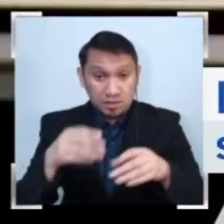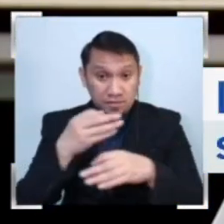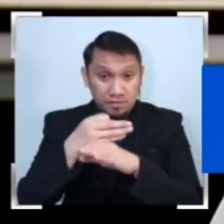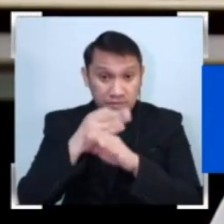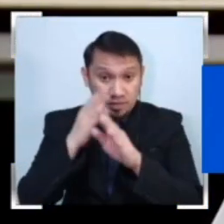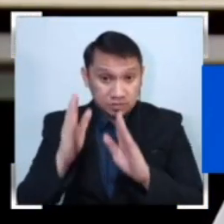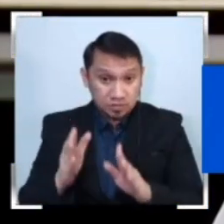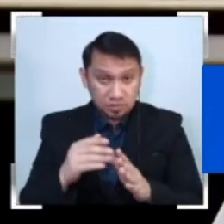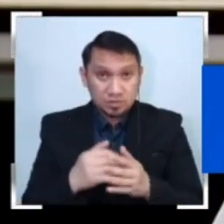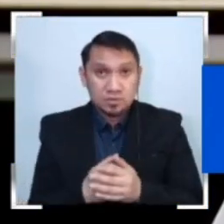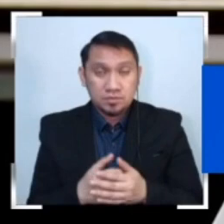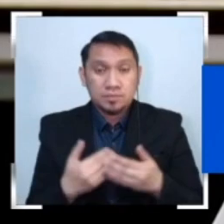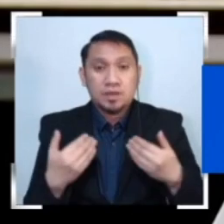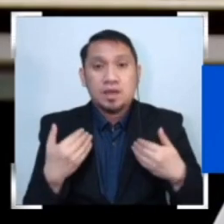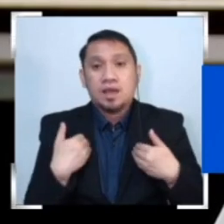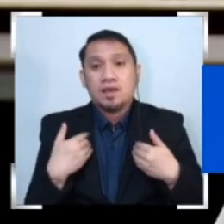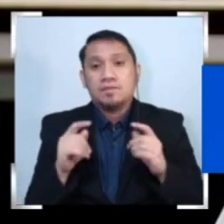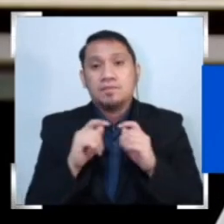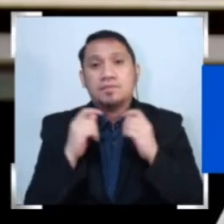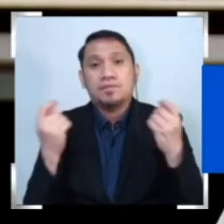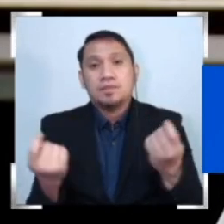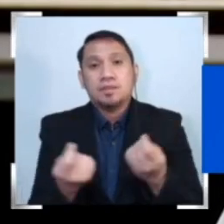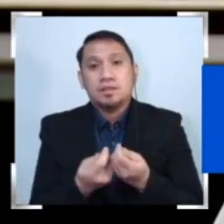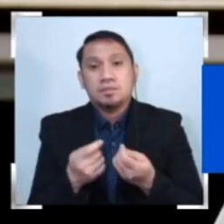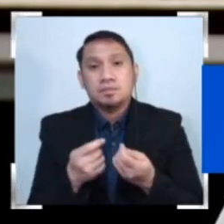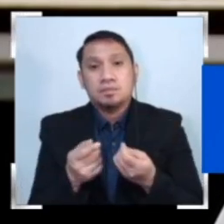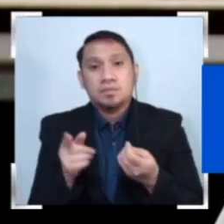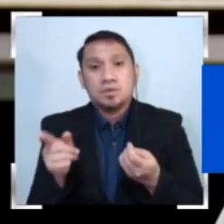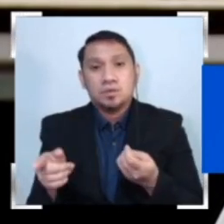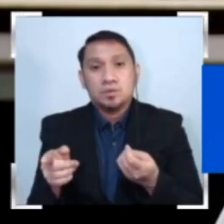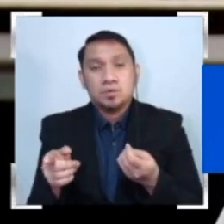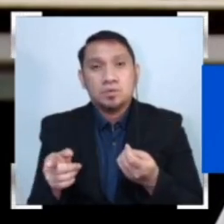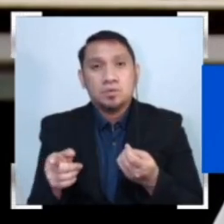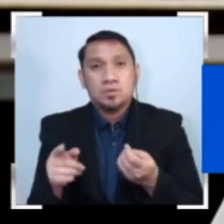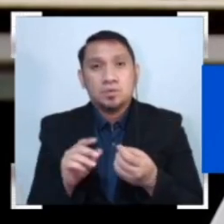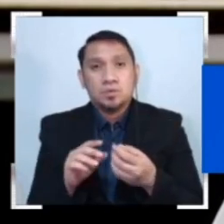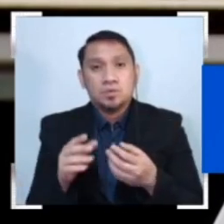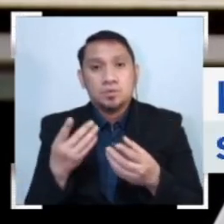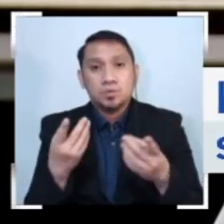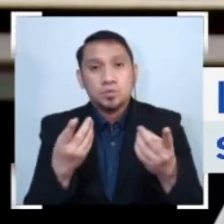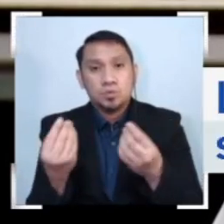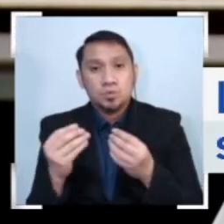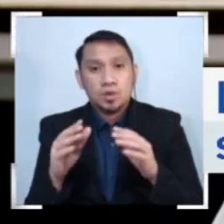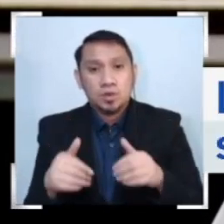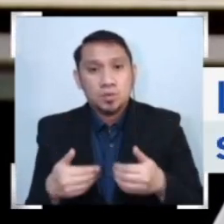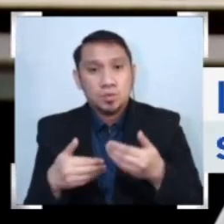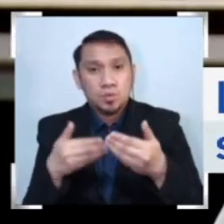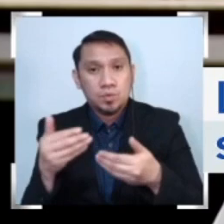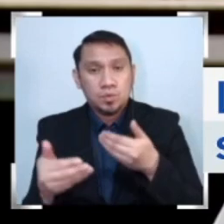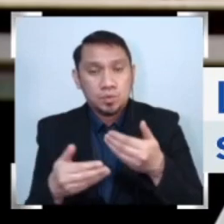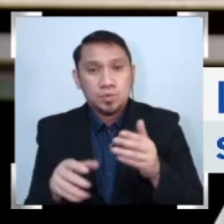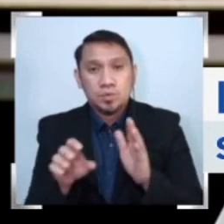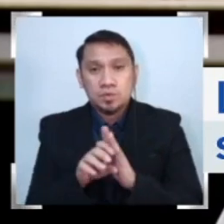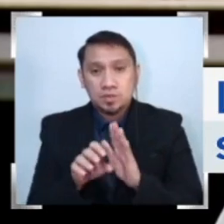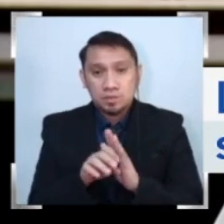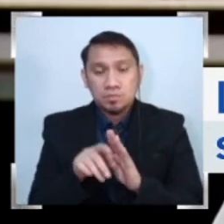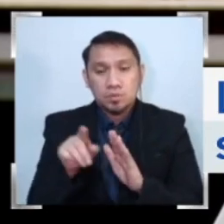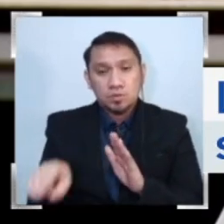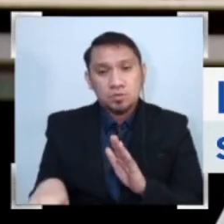team na ina-engage namin yung mga ganyan. Kunyari, papatronizein sila and